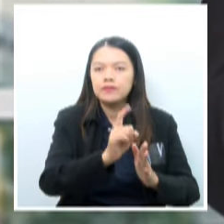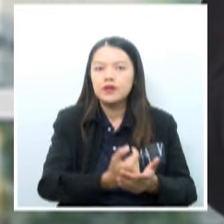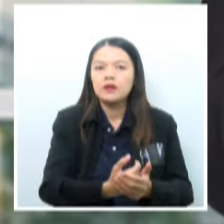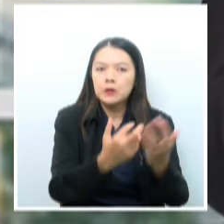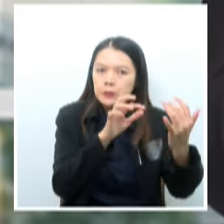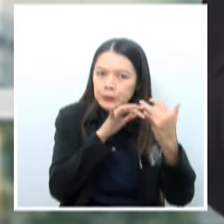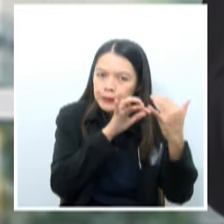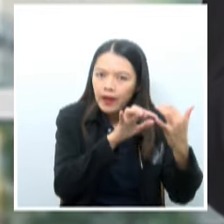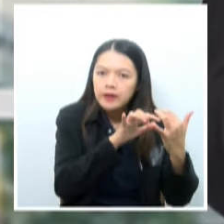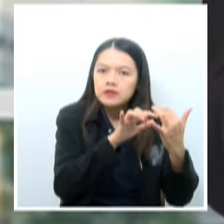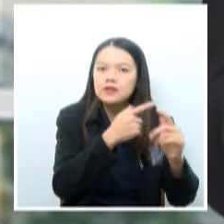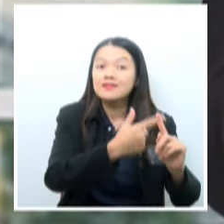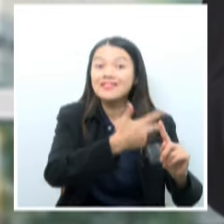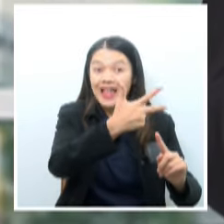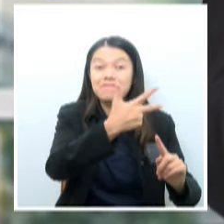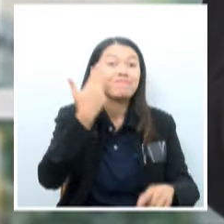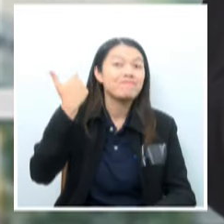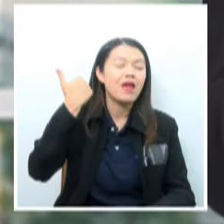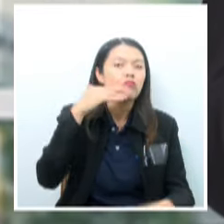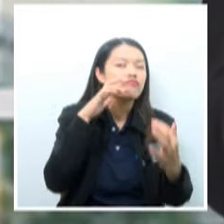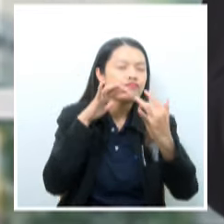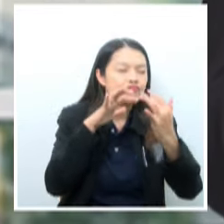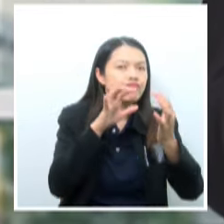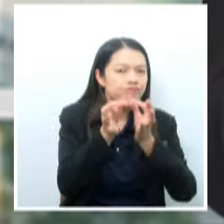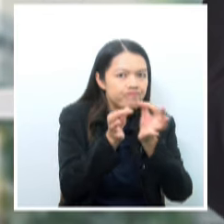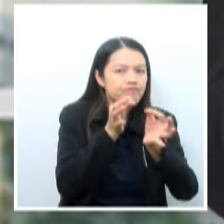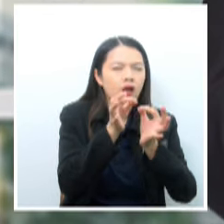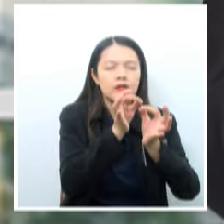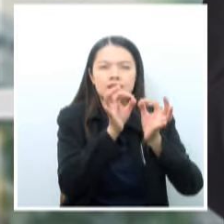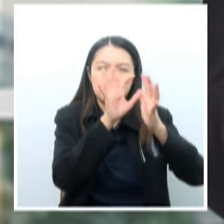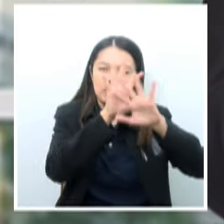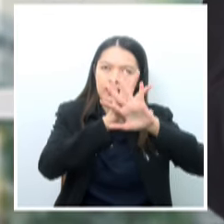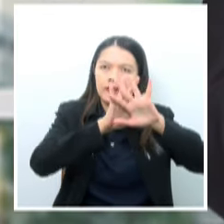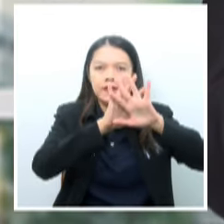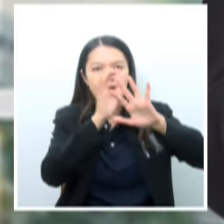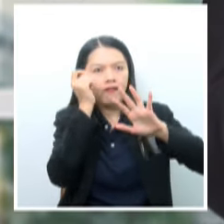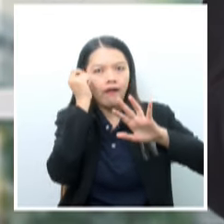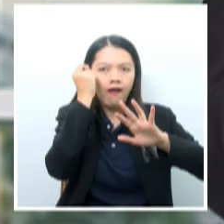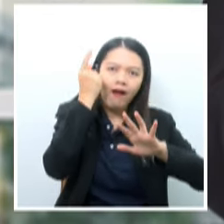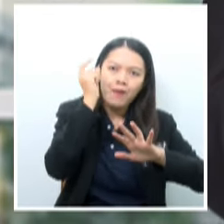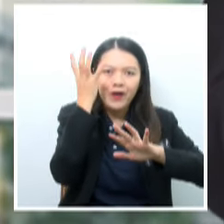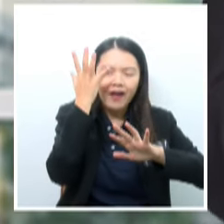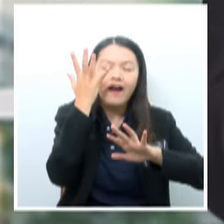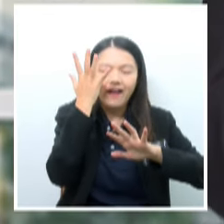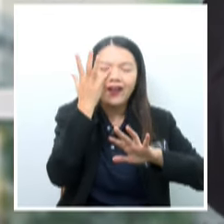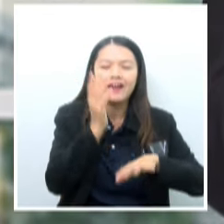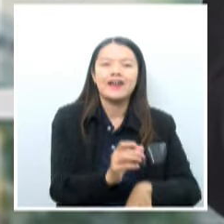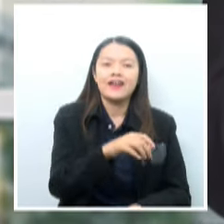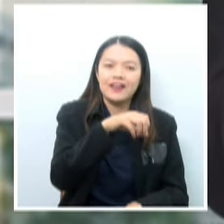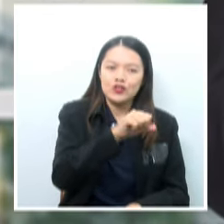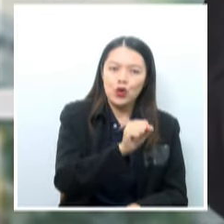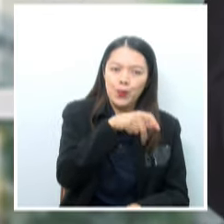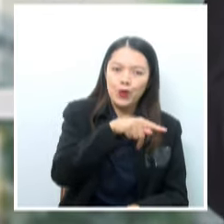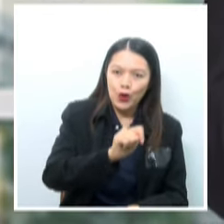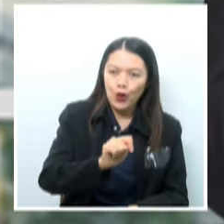สื่อสารเมื่อเดือนมีนาที่ผ่านมาว่าไม่ตรงกันระหว่างสพท.กับเขตพื้นที่หรืออย่าง